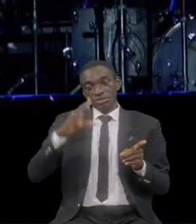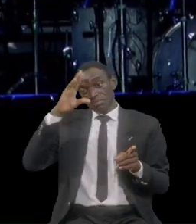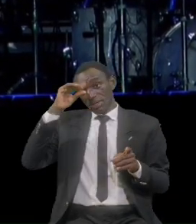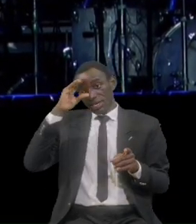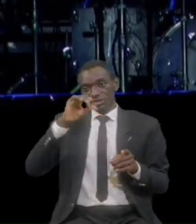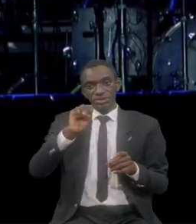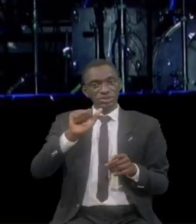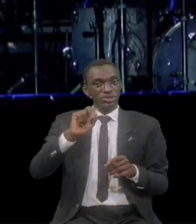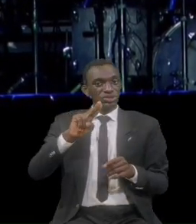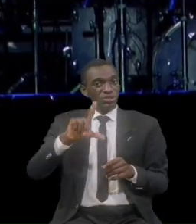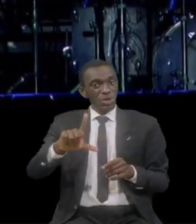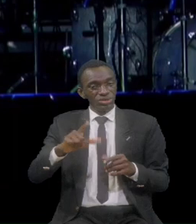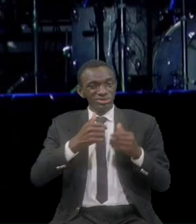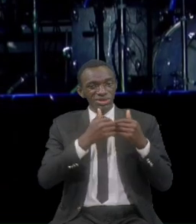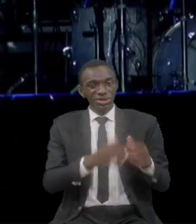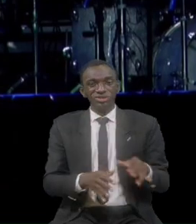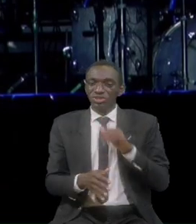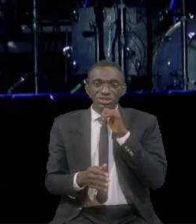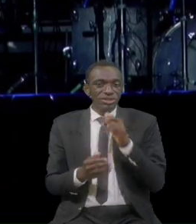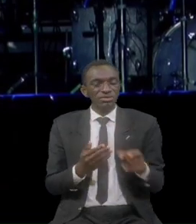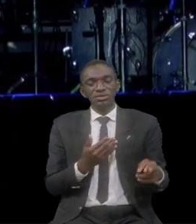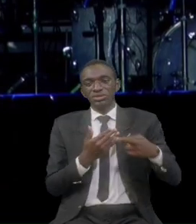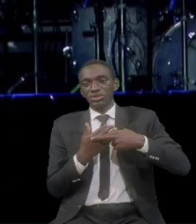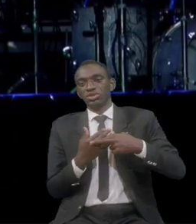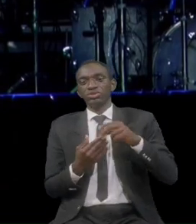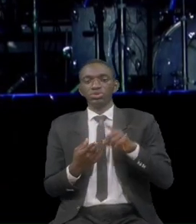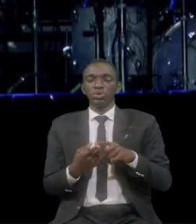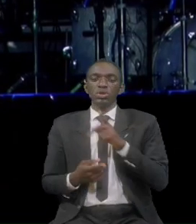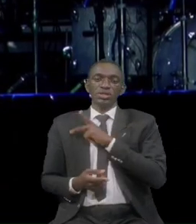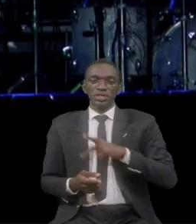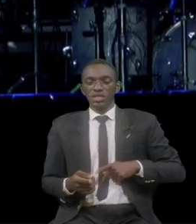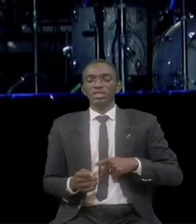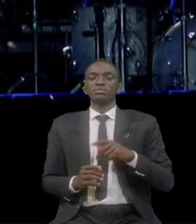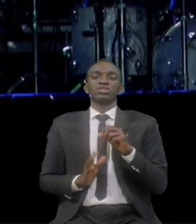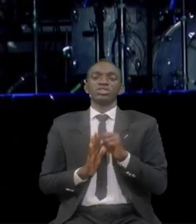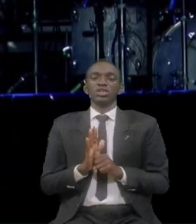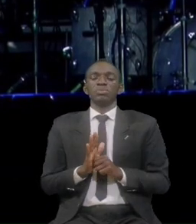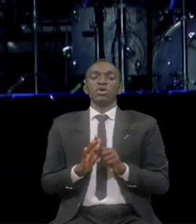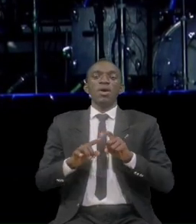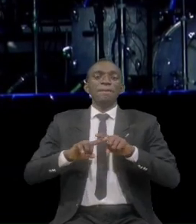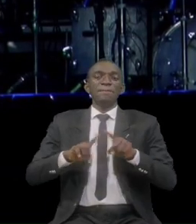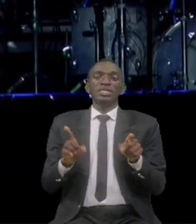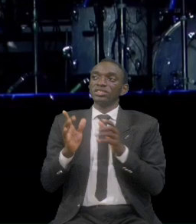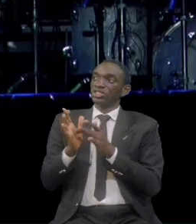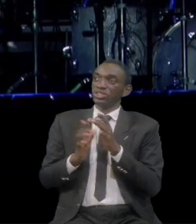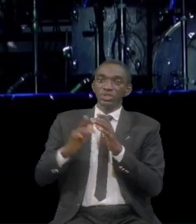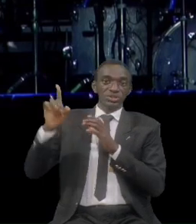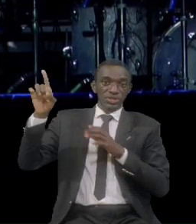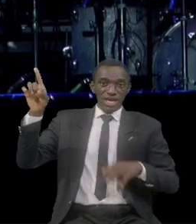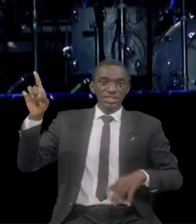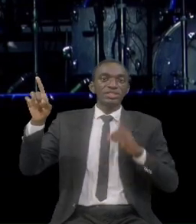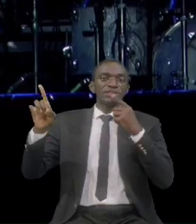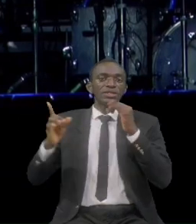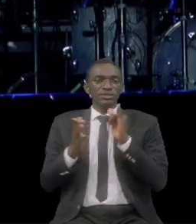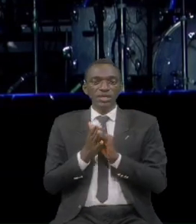to royalty. Wala siya na pasiguli or nibalik sa iyang paghari. But Jesus said, I come to do something